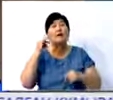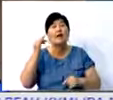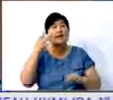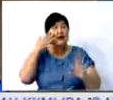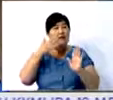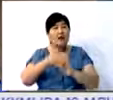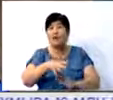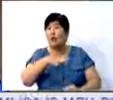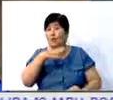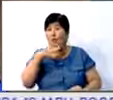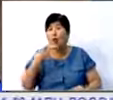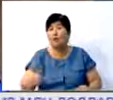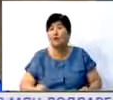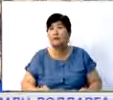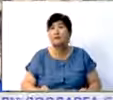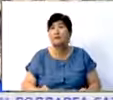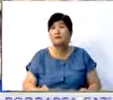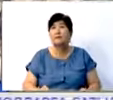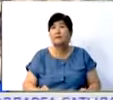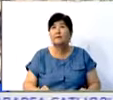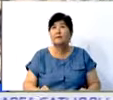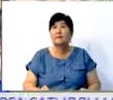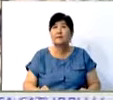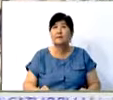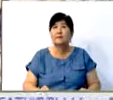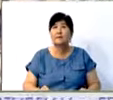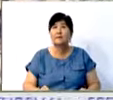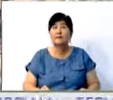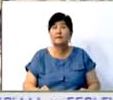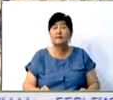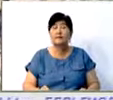таным мол. Айғаным Құрмашева, Иса Шәріпов, Досхан Сәтбай, Қызылорда телеарнасы.